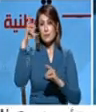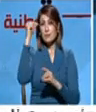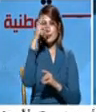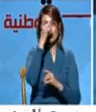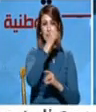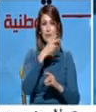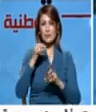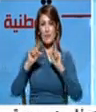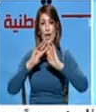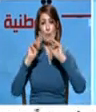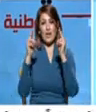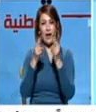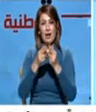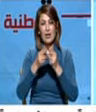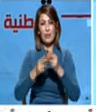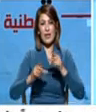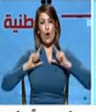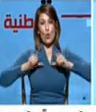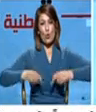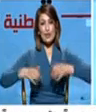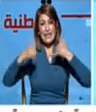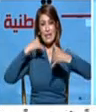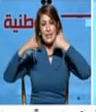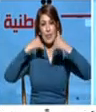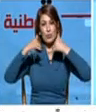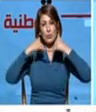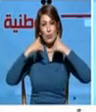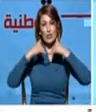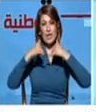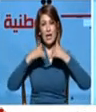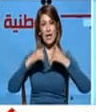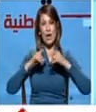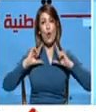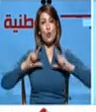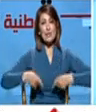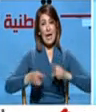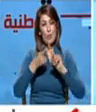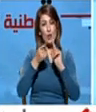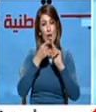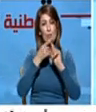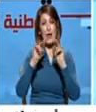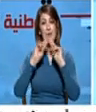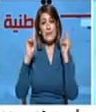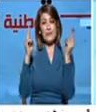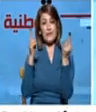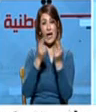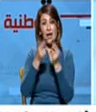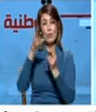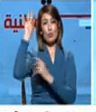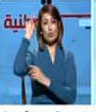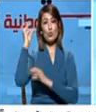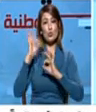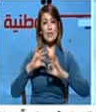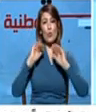تكنولوجيا الاتصالات تعتبر من اهم الوزارات حاليا في هذا الوضع الحالي اللي يعيش في العالم واللي تعيشوا اه تونس تحديدا